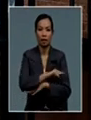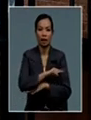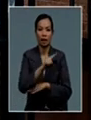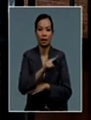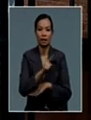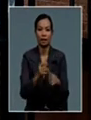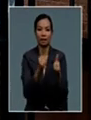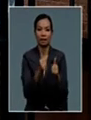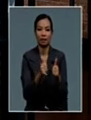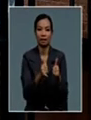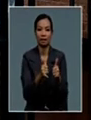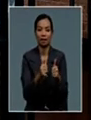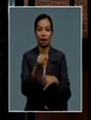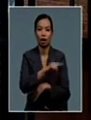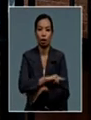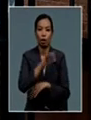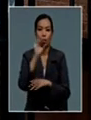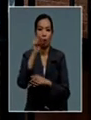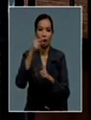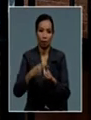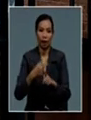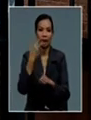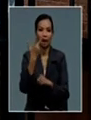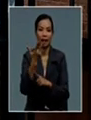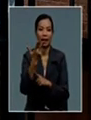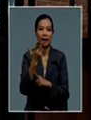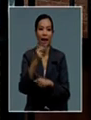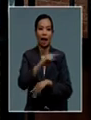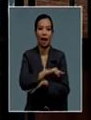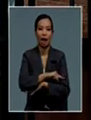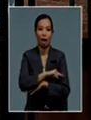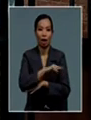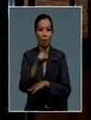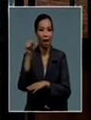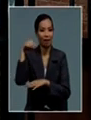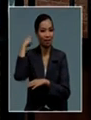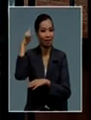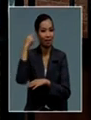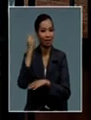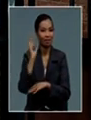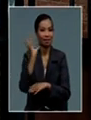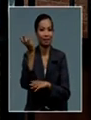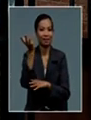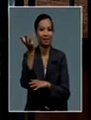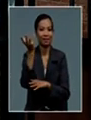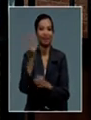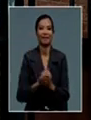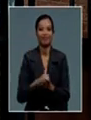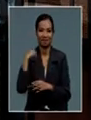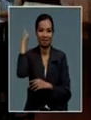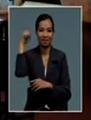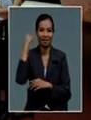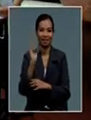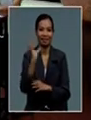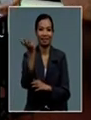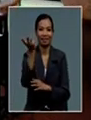าน ใช่ วันที่8มีนาคม วันอะไรสตรีสากล ถูกต้องนี่ทำไมต้องทำหน้าแบบนี้ วันสตรีสากล วันสตรี